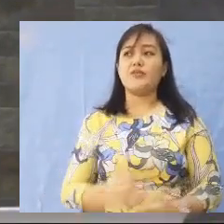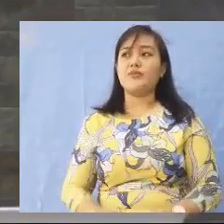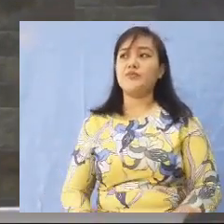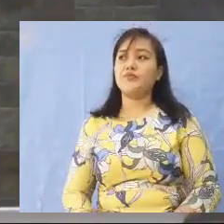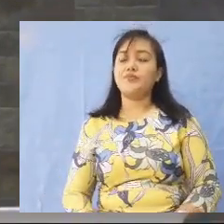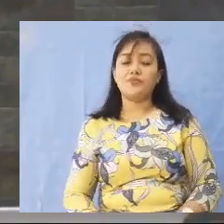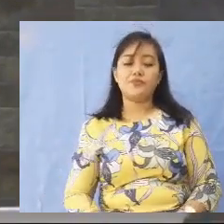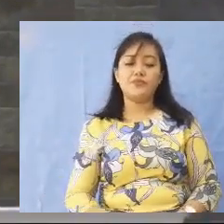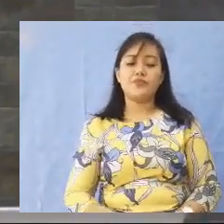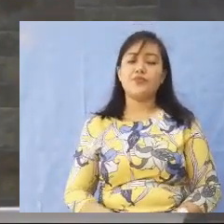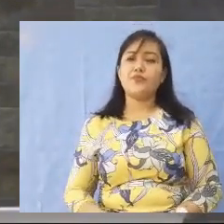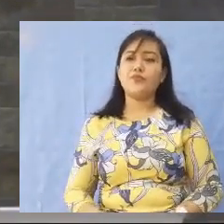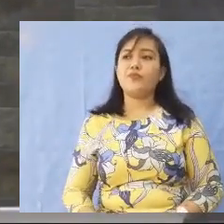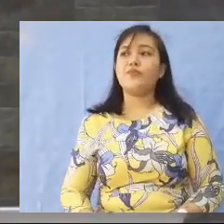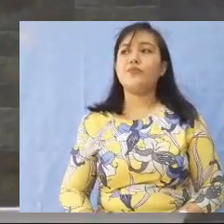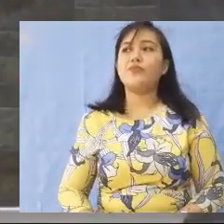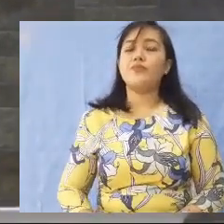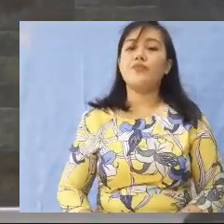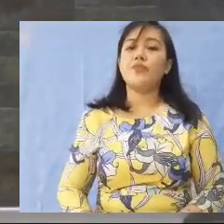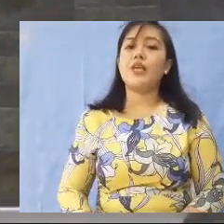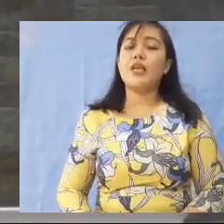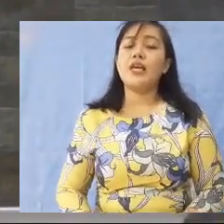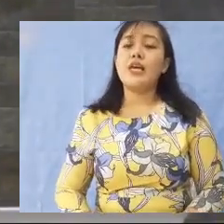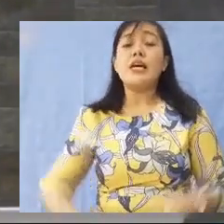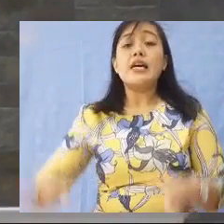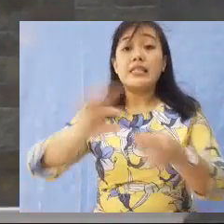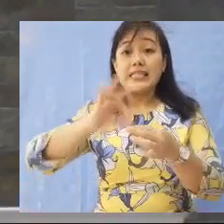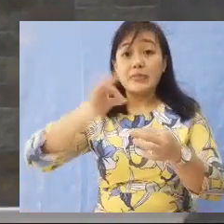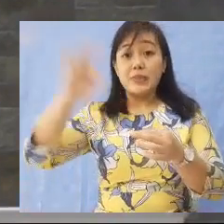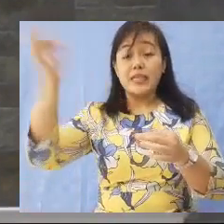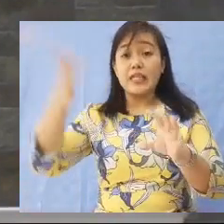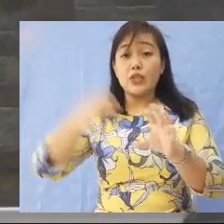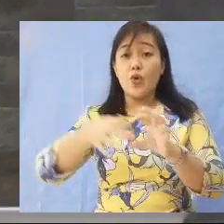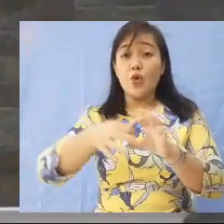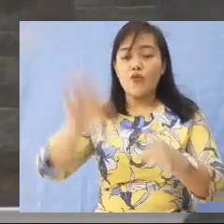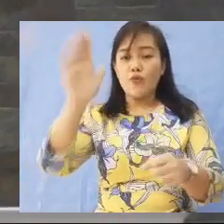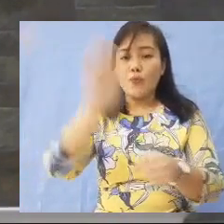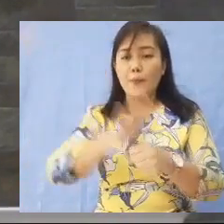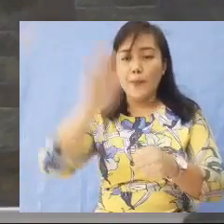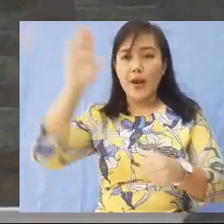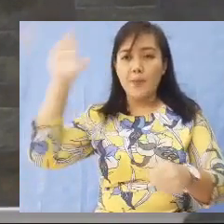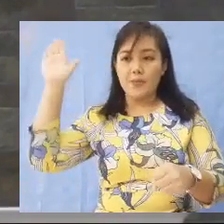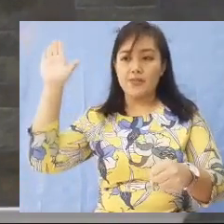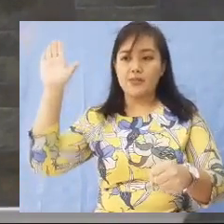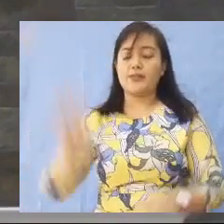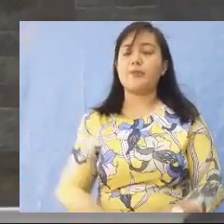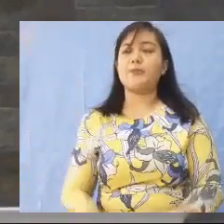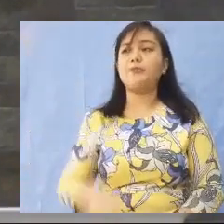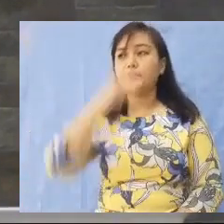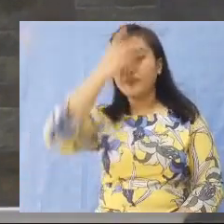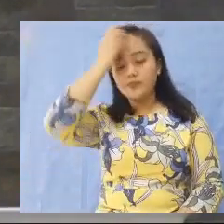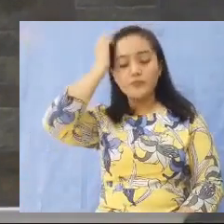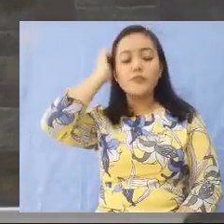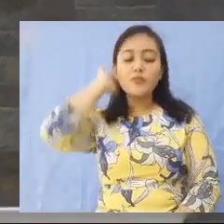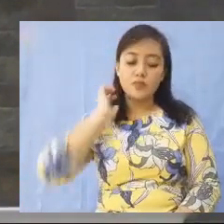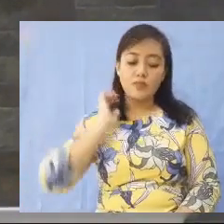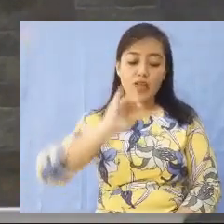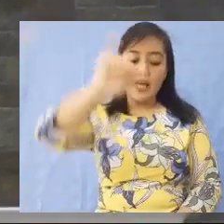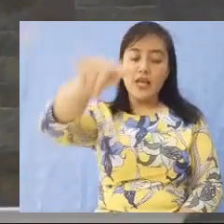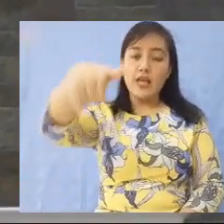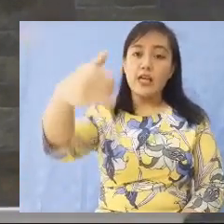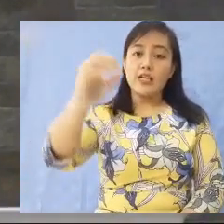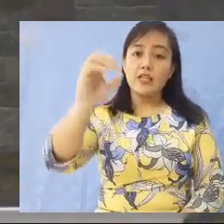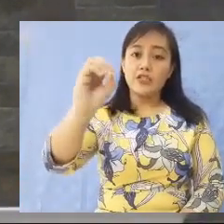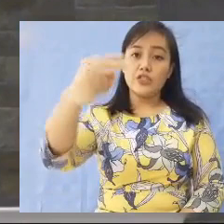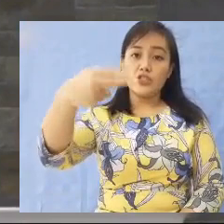The spirit of promise. Ano po? Sa Biblia po, in John chapter 14, makikita